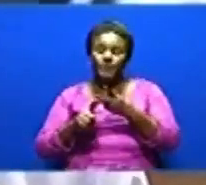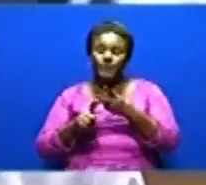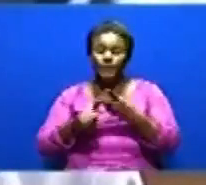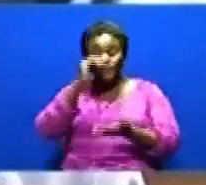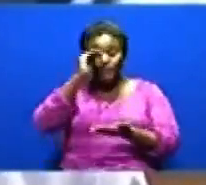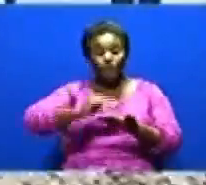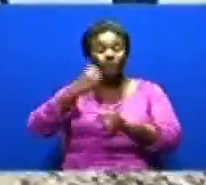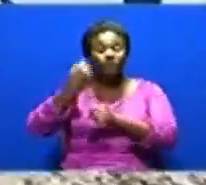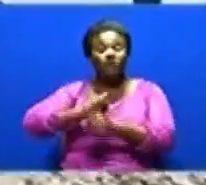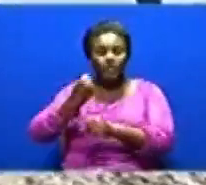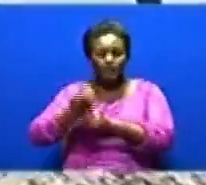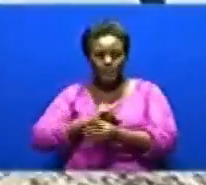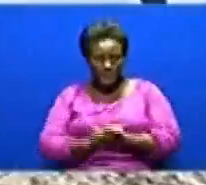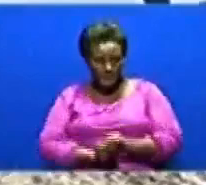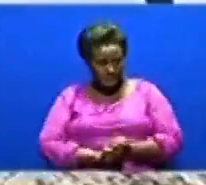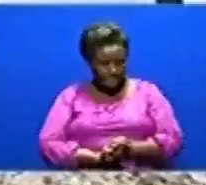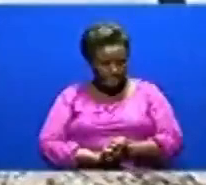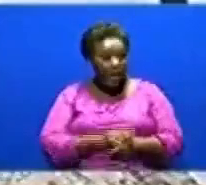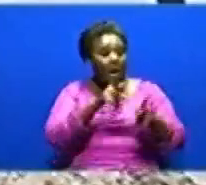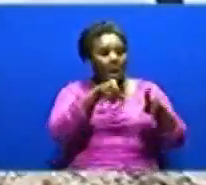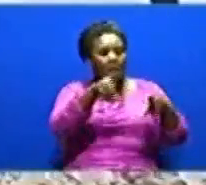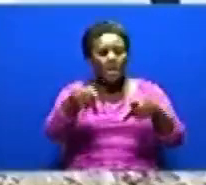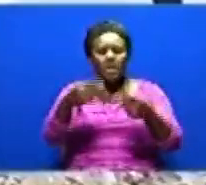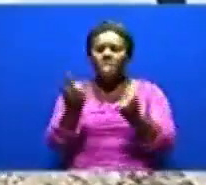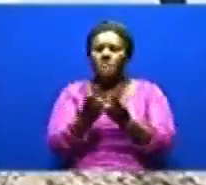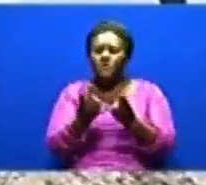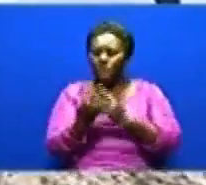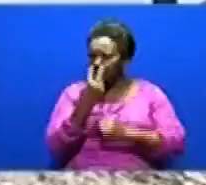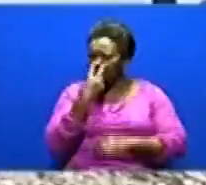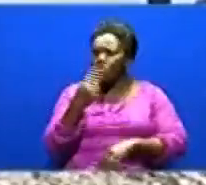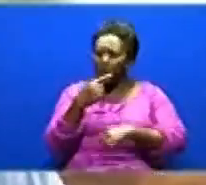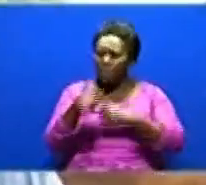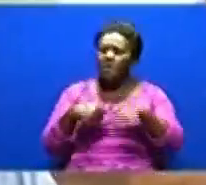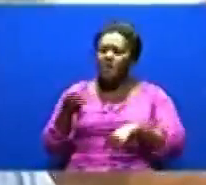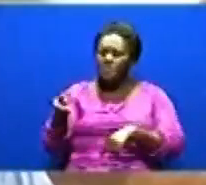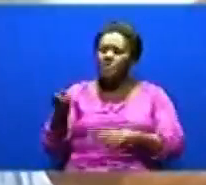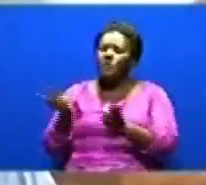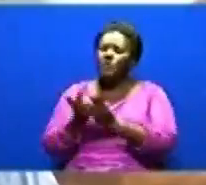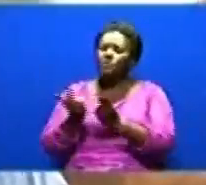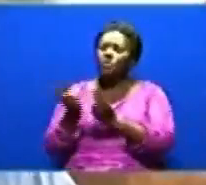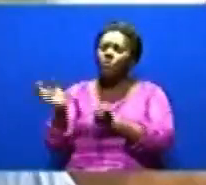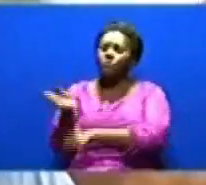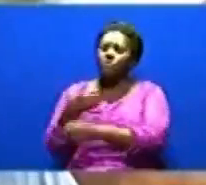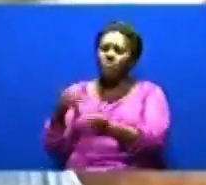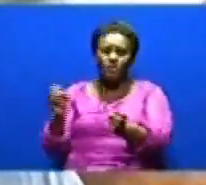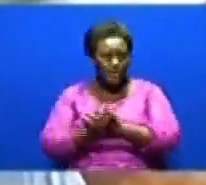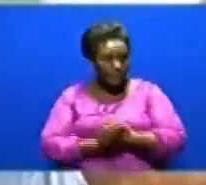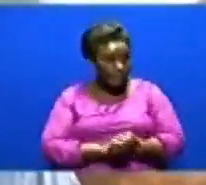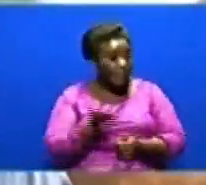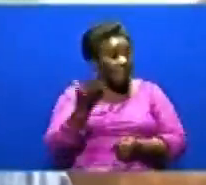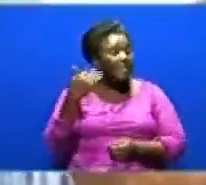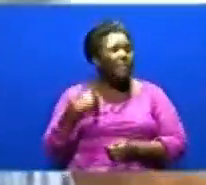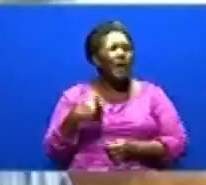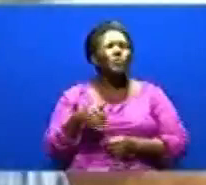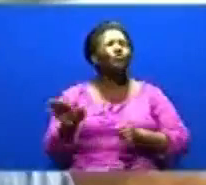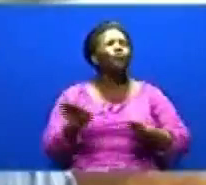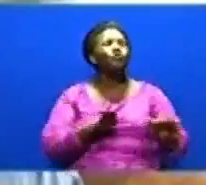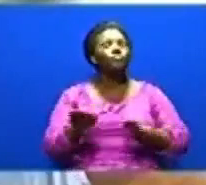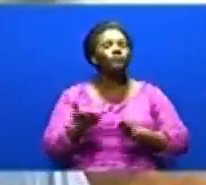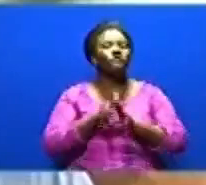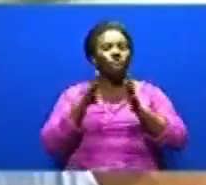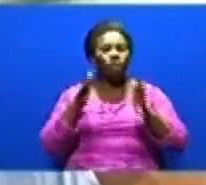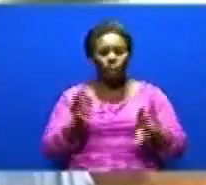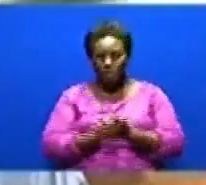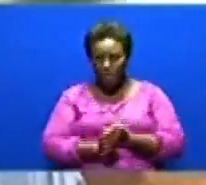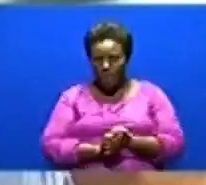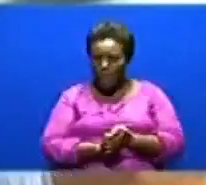wa wafanyakazi. Wananchi nao wanaona mradi huo kama mkombozi. Kana kwa jengo hili kuna adha kubwa sana, kwa sababu tulikuwa tunatumia safari